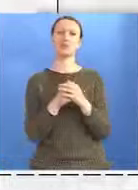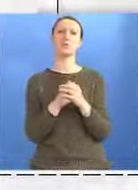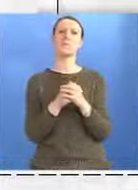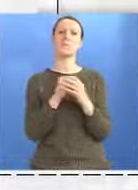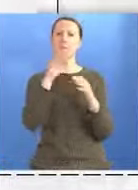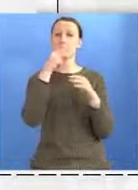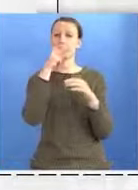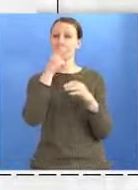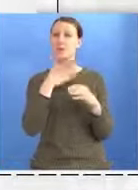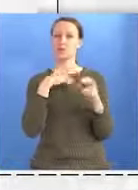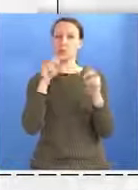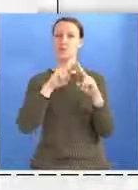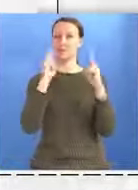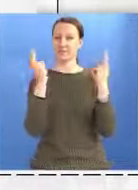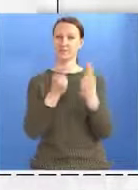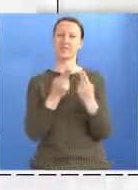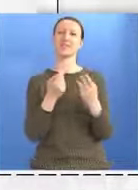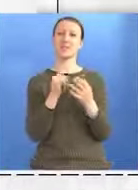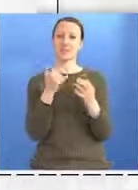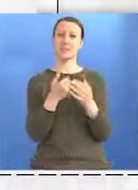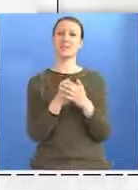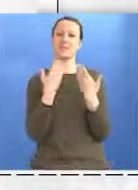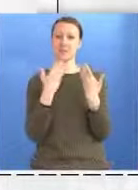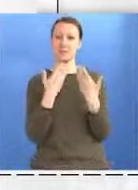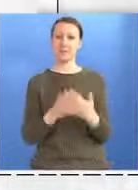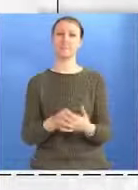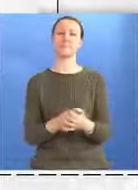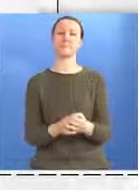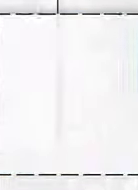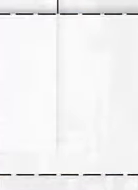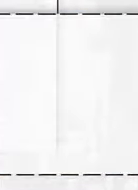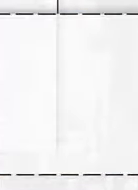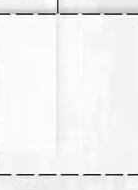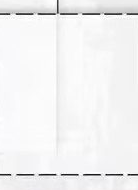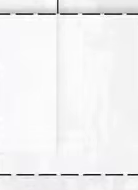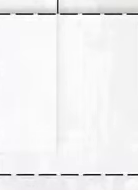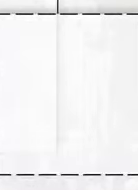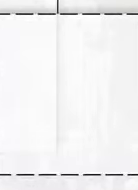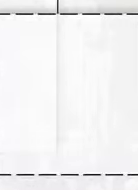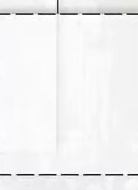Ipak da možemo pratiti naše puljane po svijetu. Da. Hvala vam. Hvala vama.